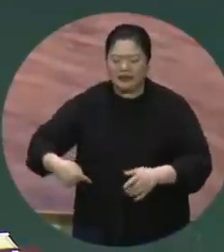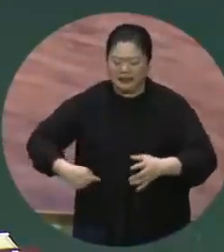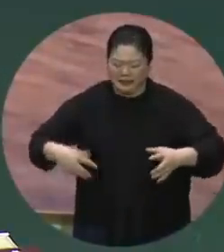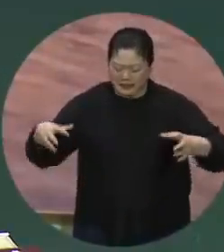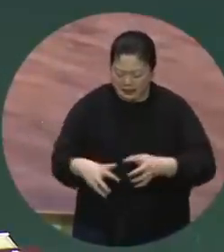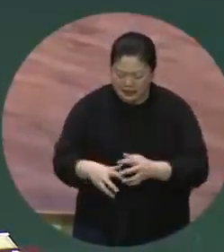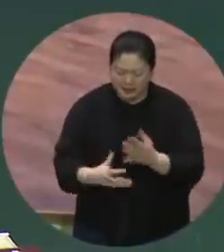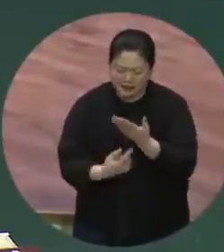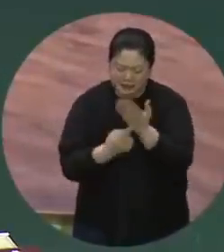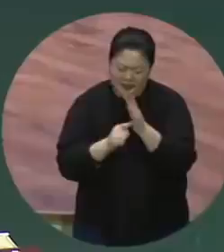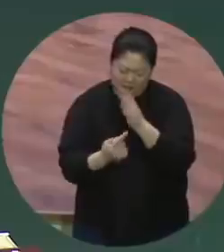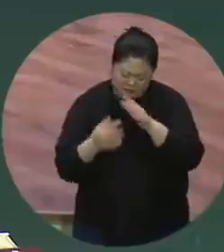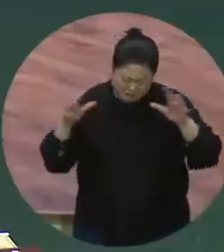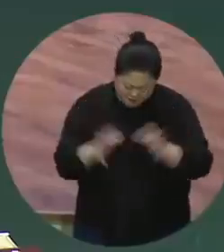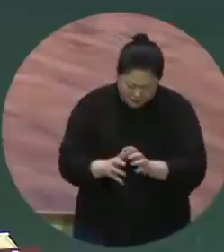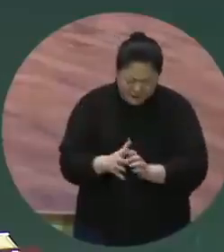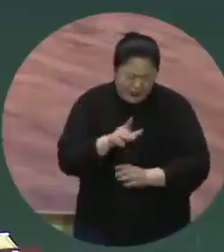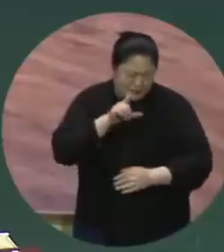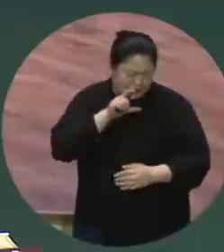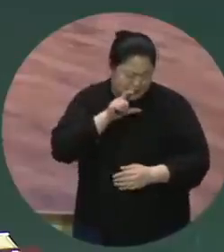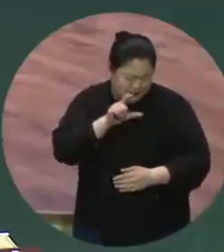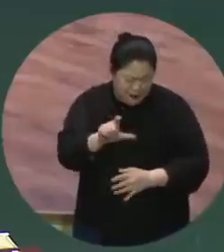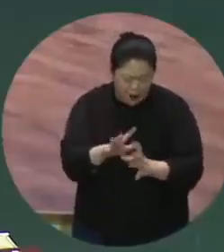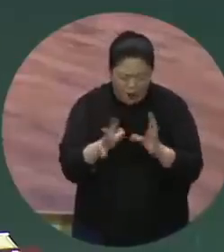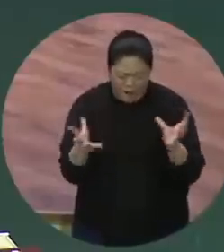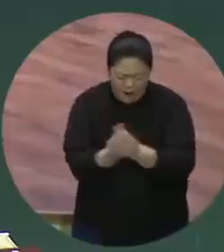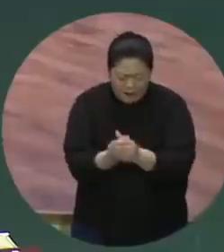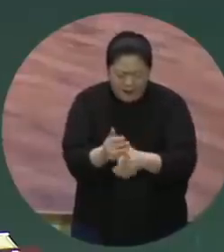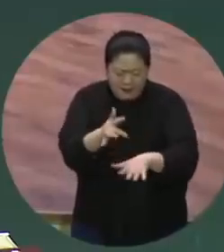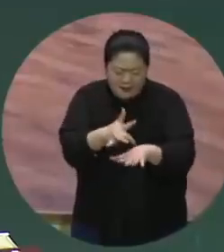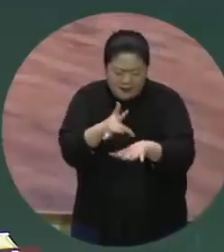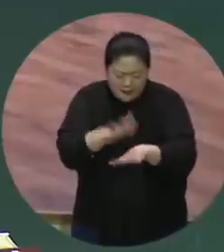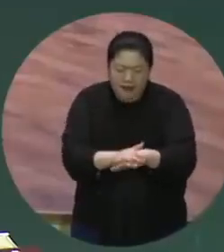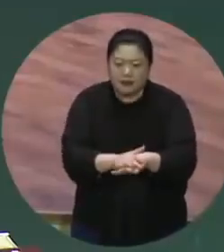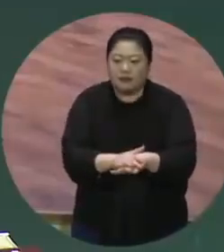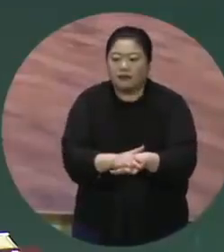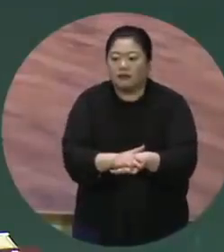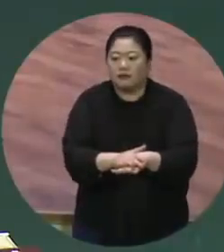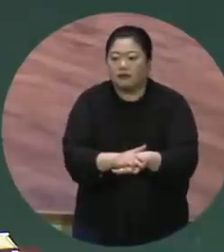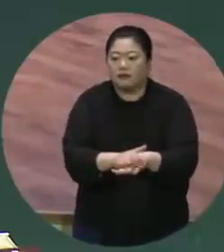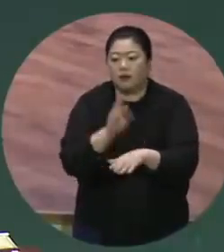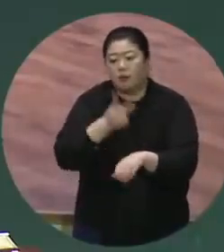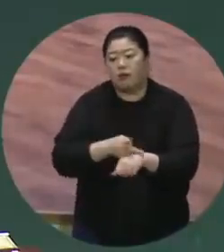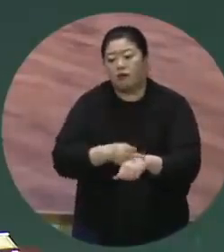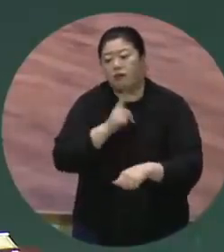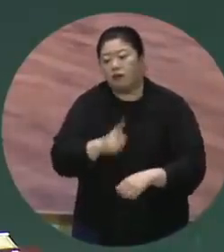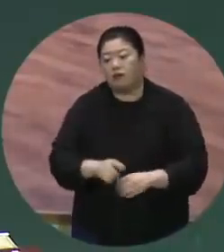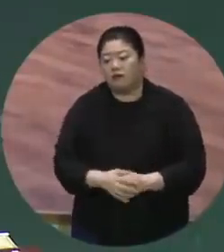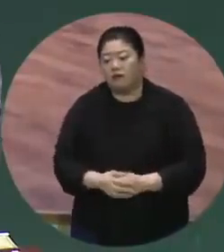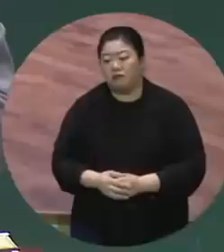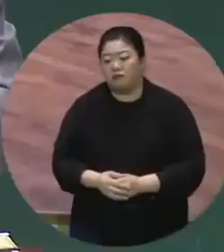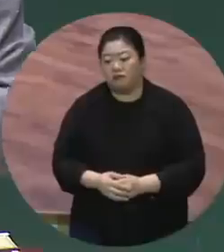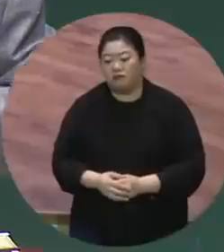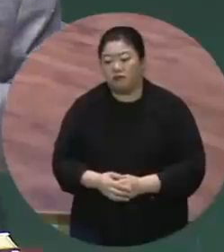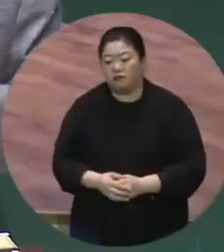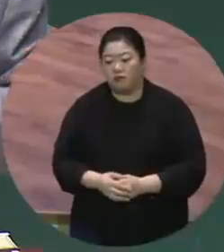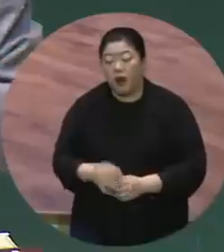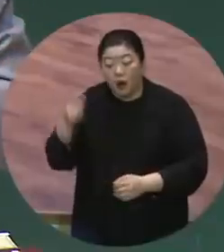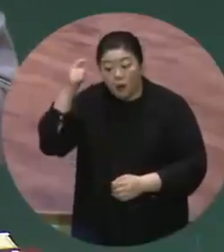지속으로, 사상이요, 체질이요, 생활이요, 생애였어요. 삶을 그렇게 드렸어요. 모든 게